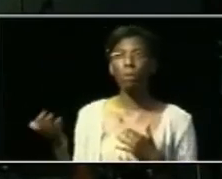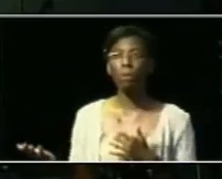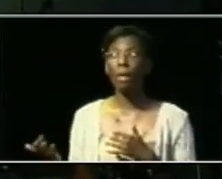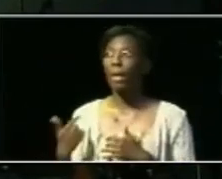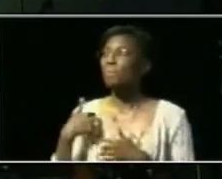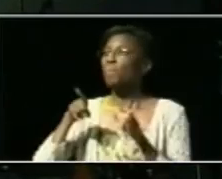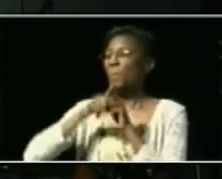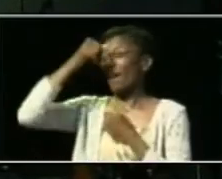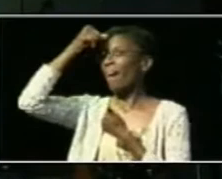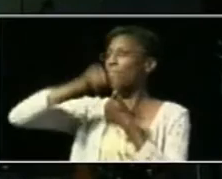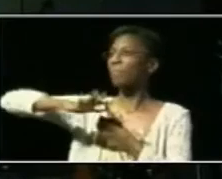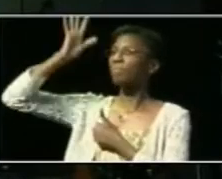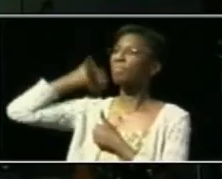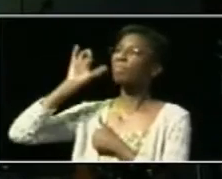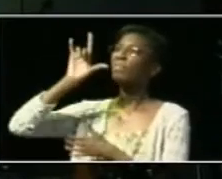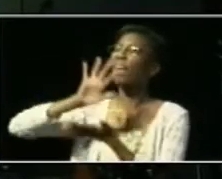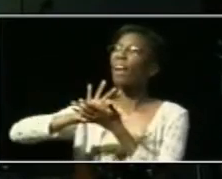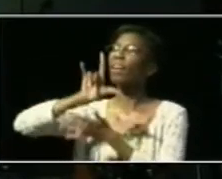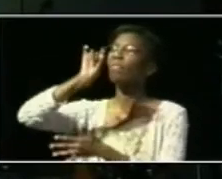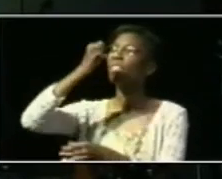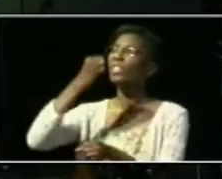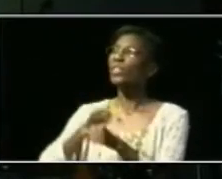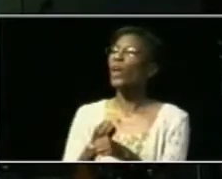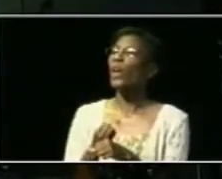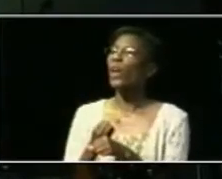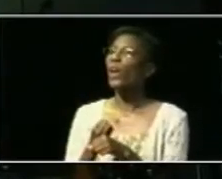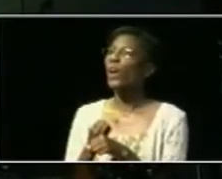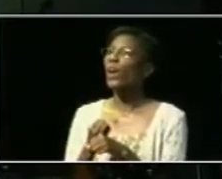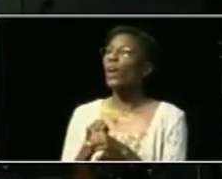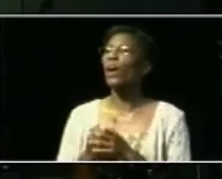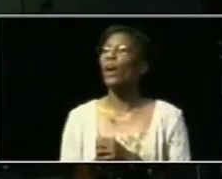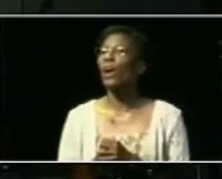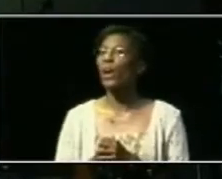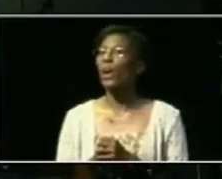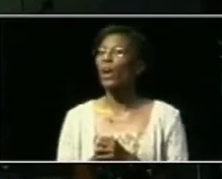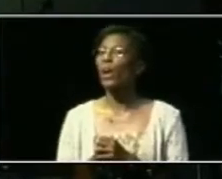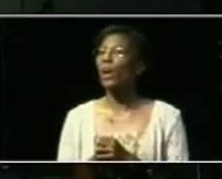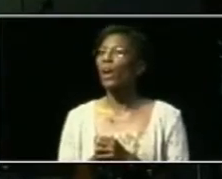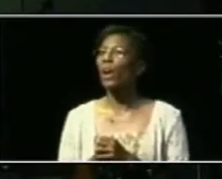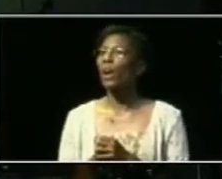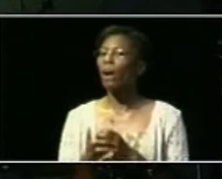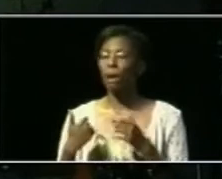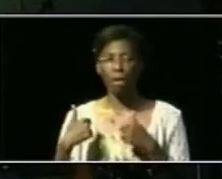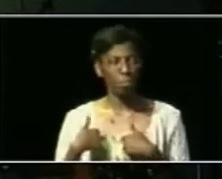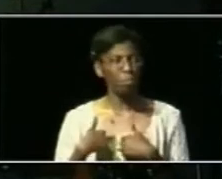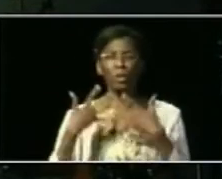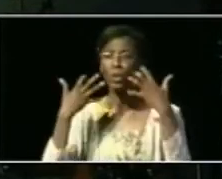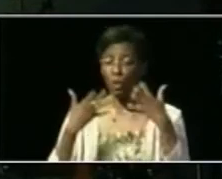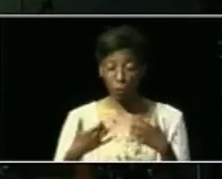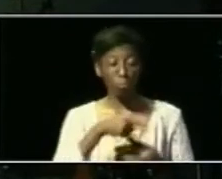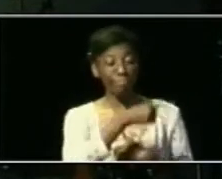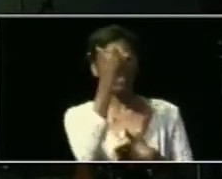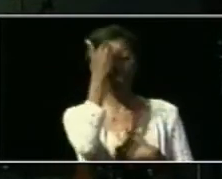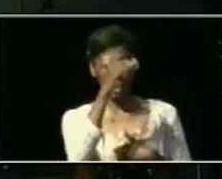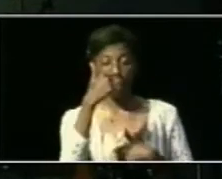ans. I want to let you know that I am praying for you as a leader in God's Church. Je veux que vous sachiez que je prie pour vous